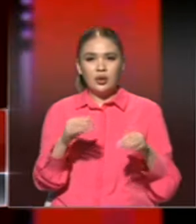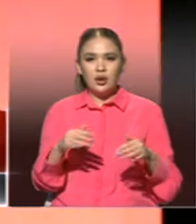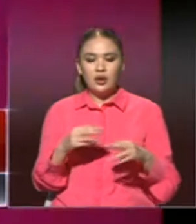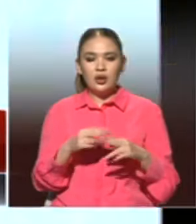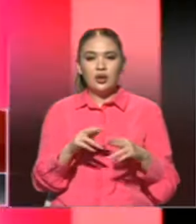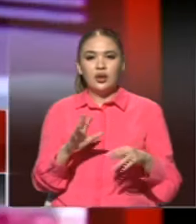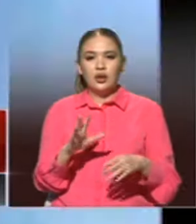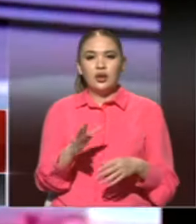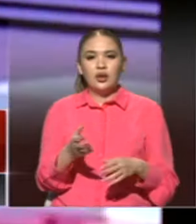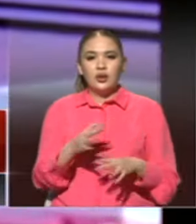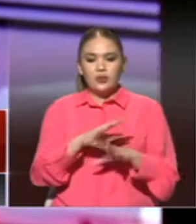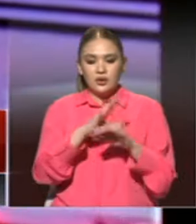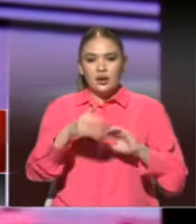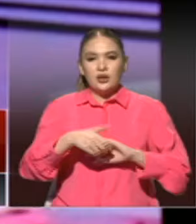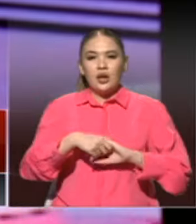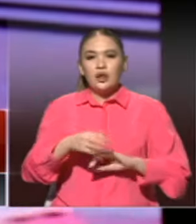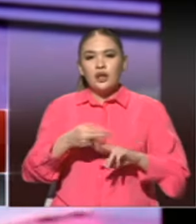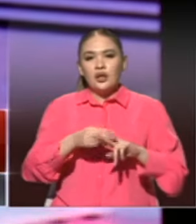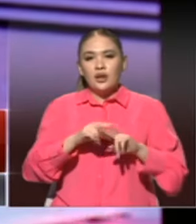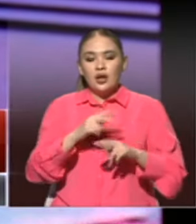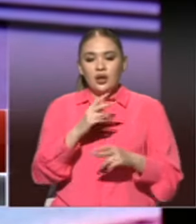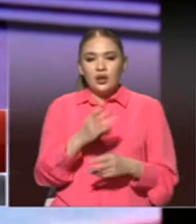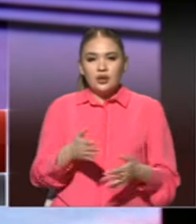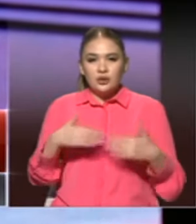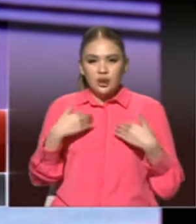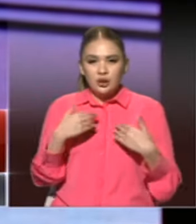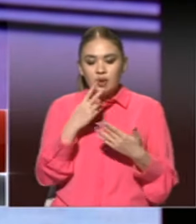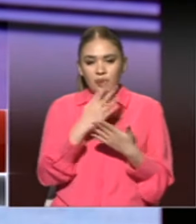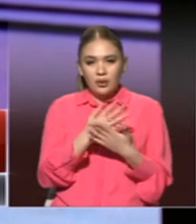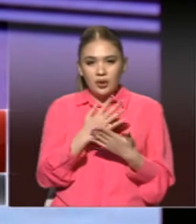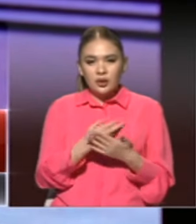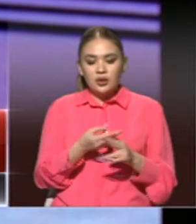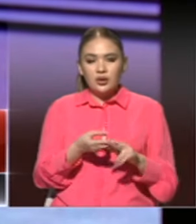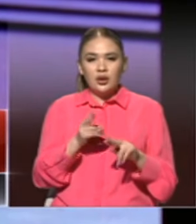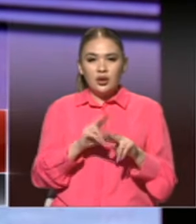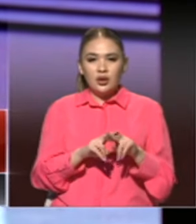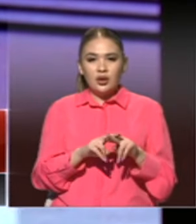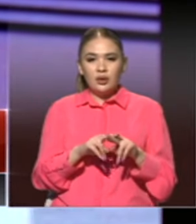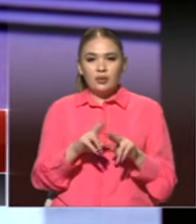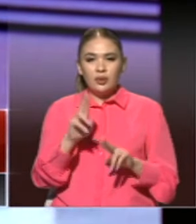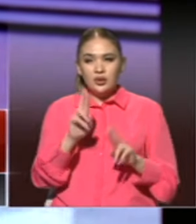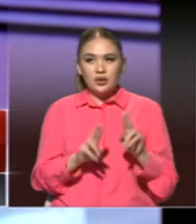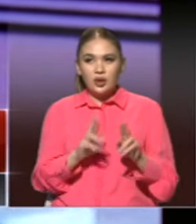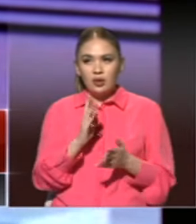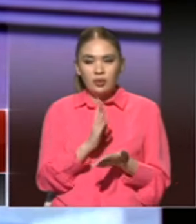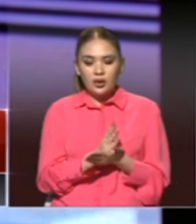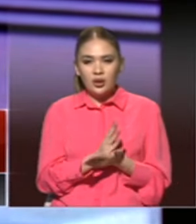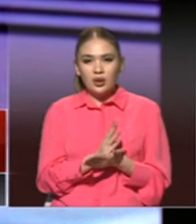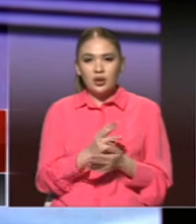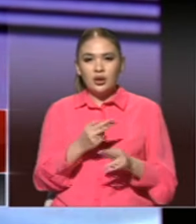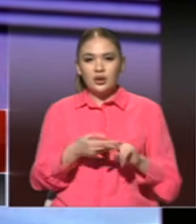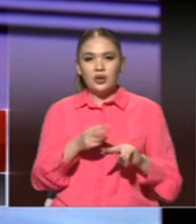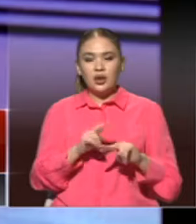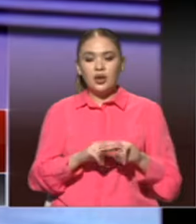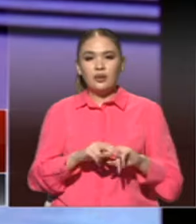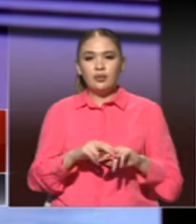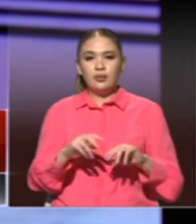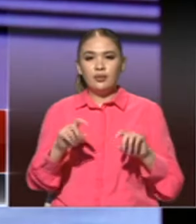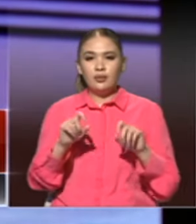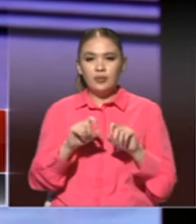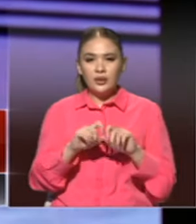бәрі. Тәрбие де, методика да, білім беру методикасы басқа болды. А біз мектепте де қазір енді ойбай,